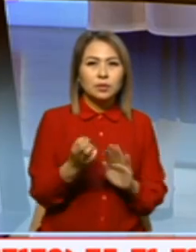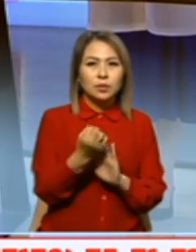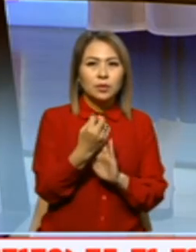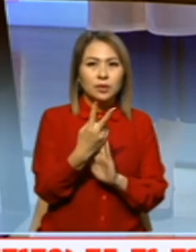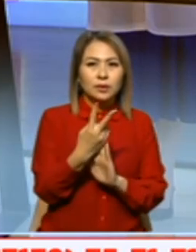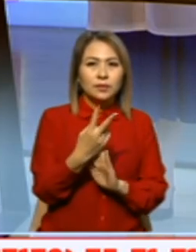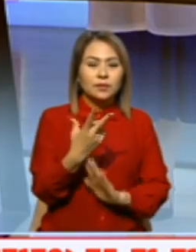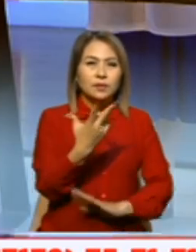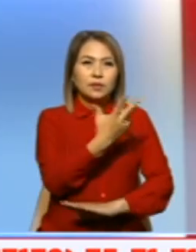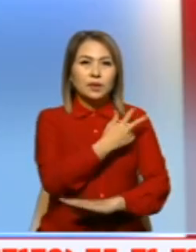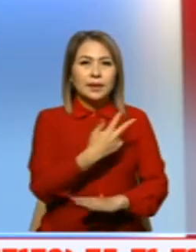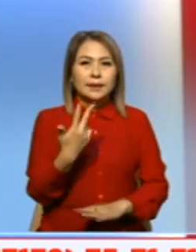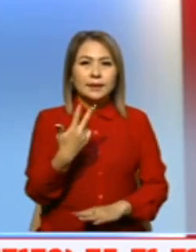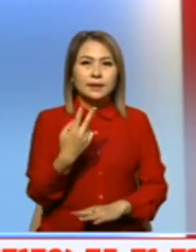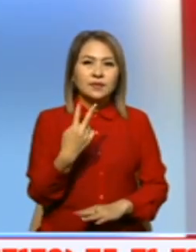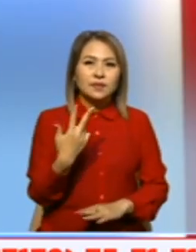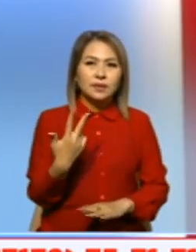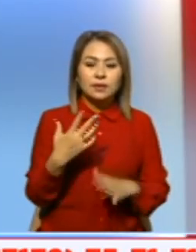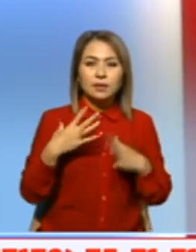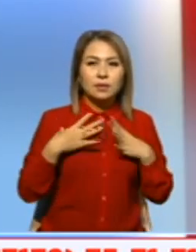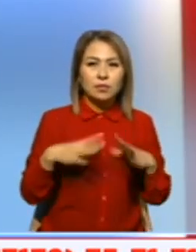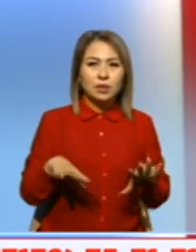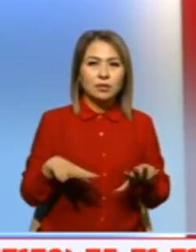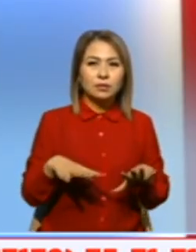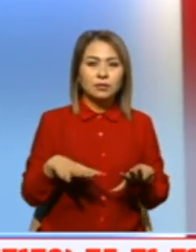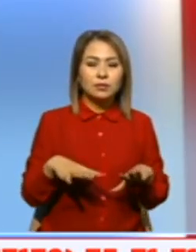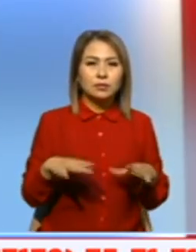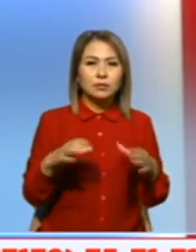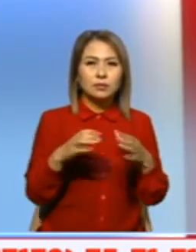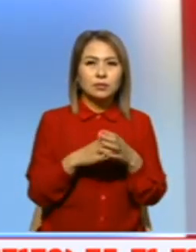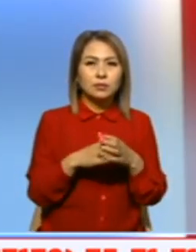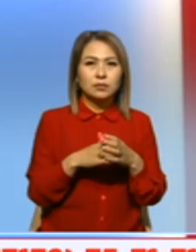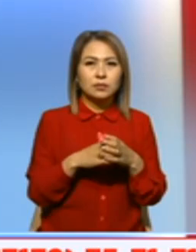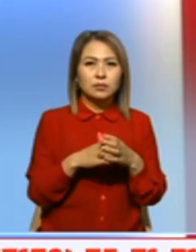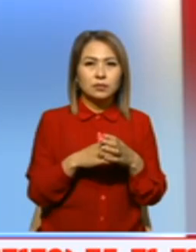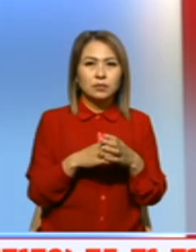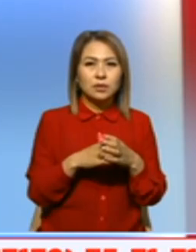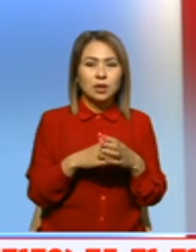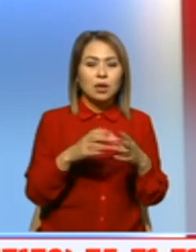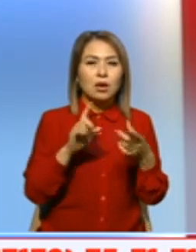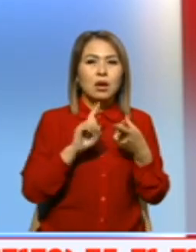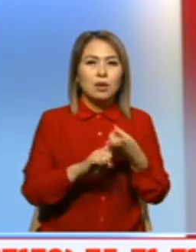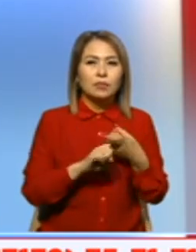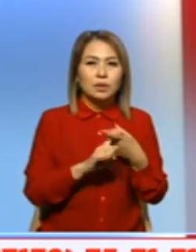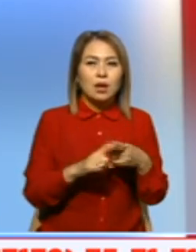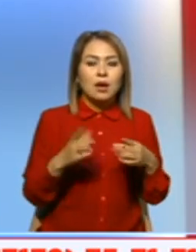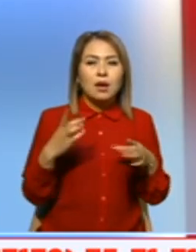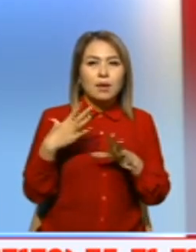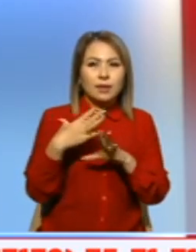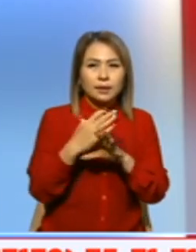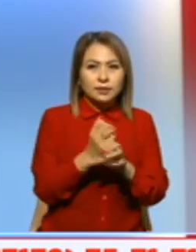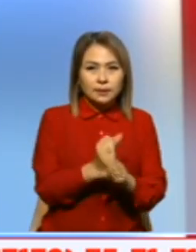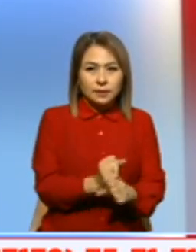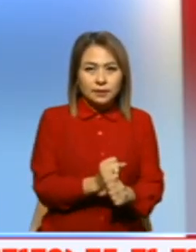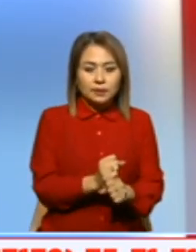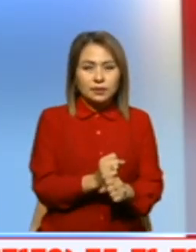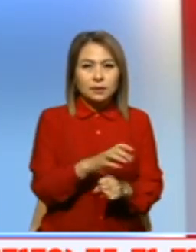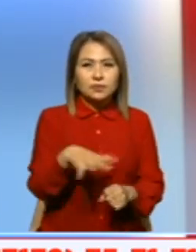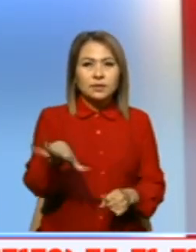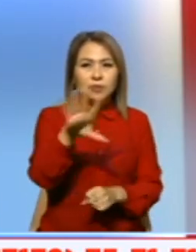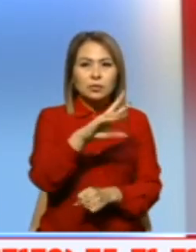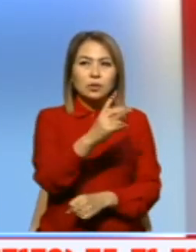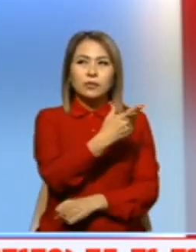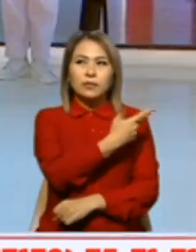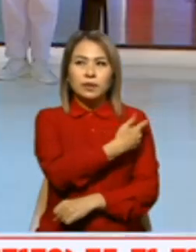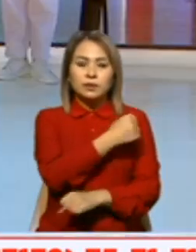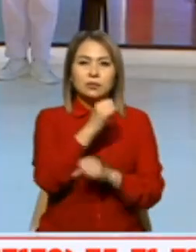алған болса, 3-4-еу алмаған болса, яғни логически қарасаңыз, жұқтыру қаупы аз. Яғни ол қасындағы балалардың бәрі